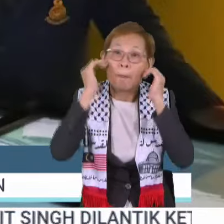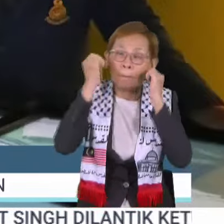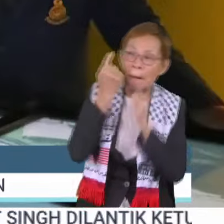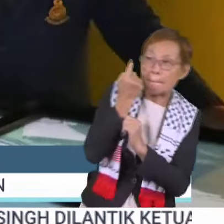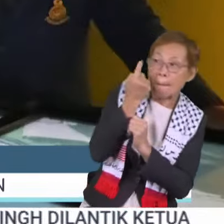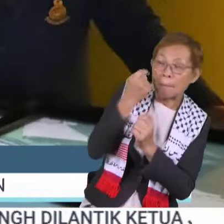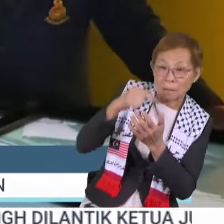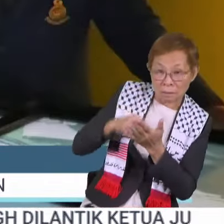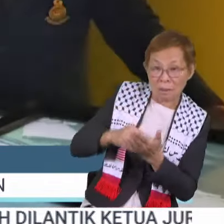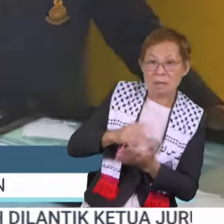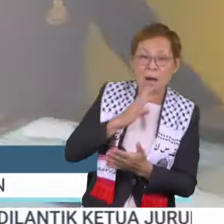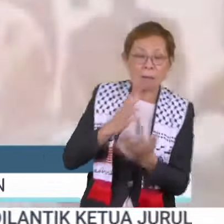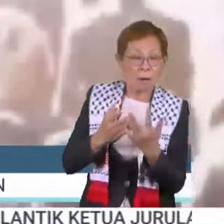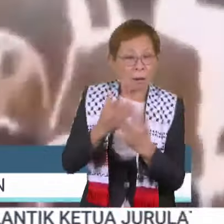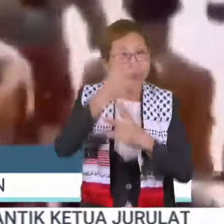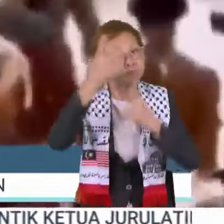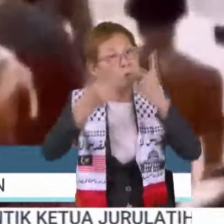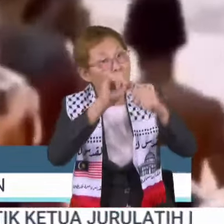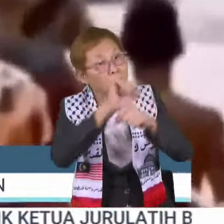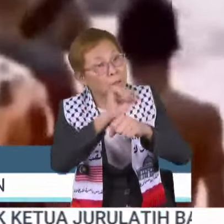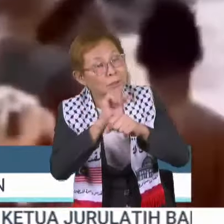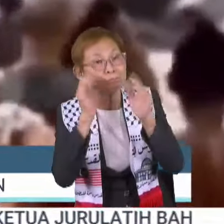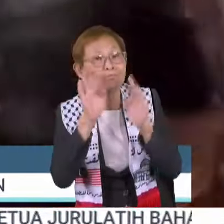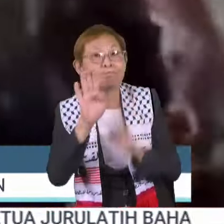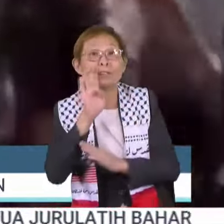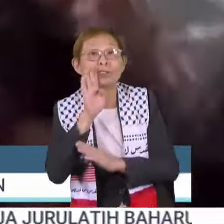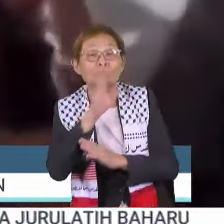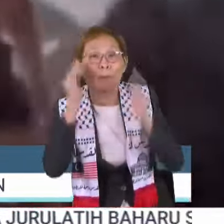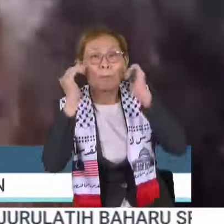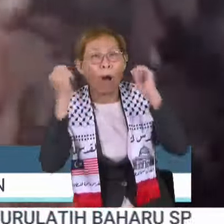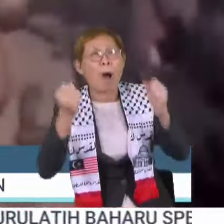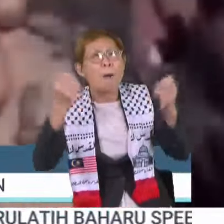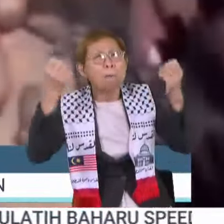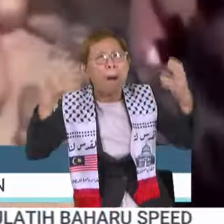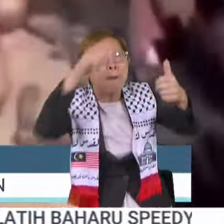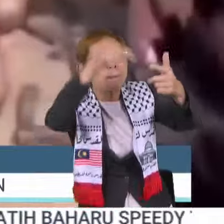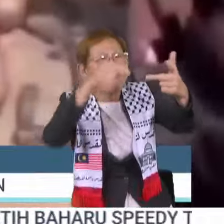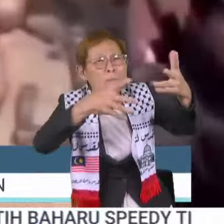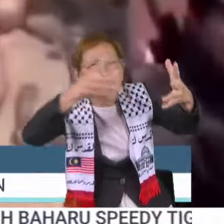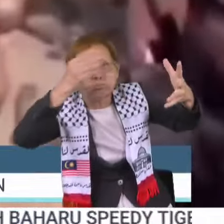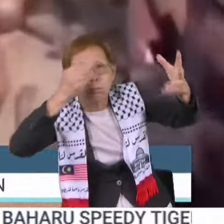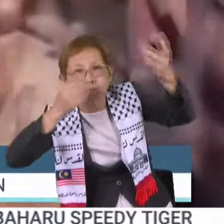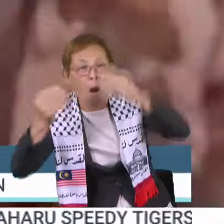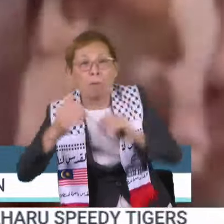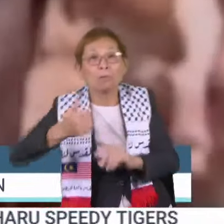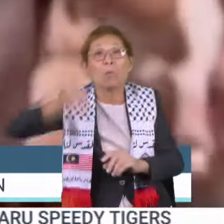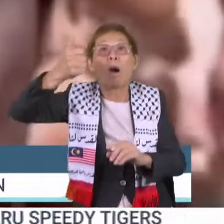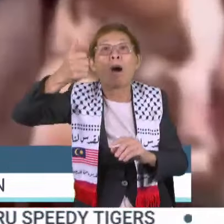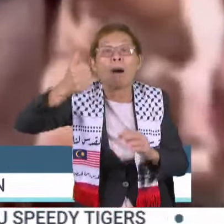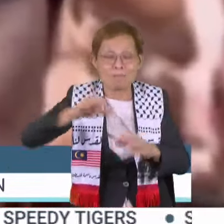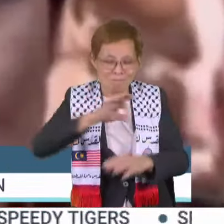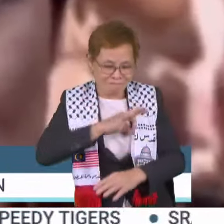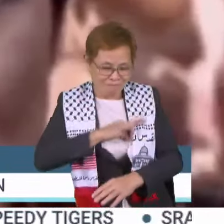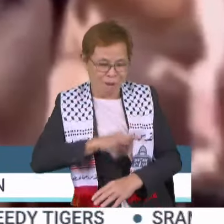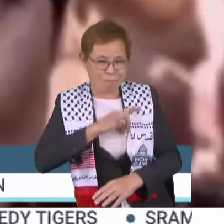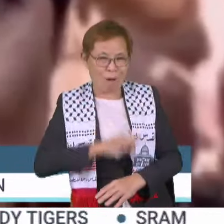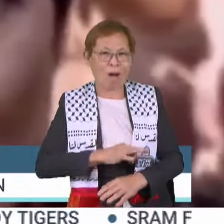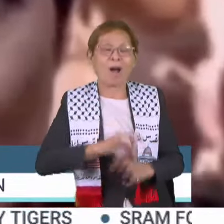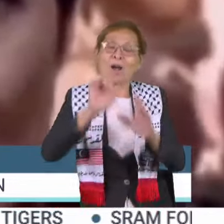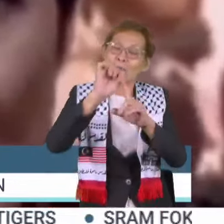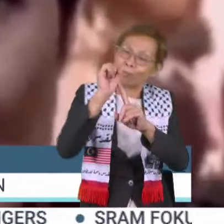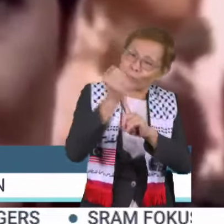ini Beliau berkata melalui lawatan kerja berkenaan Banyak perkara dapat dipelajari terutama dalam memanfaatkan sumber